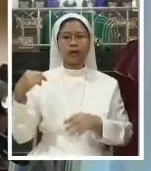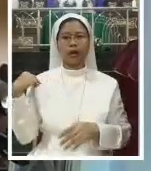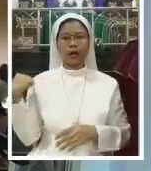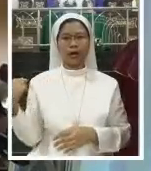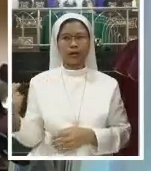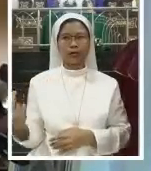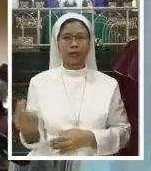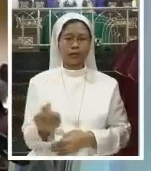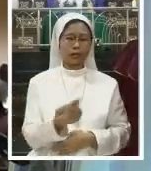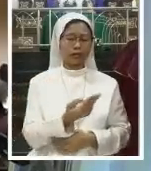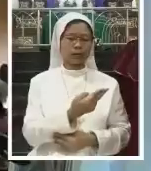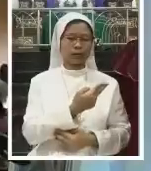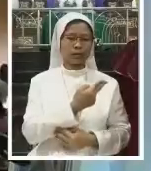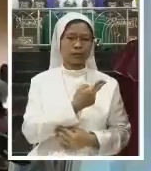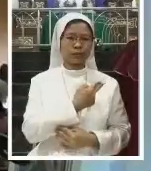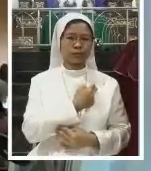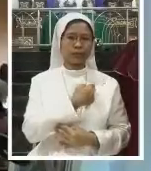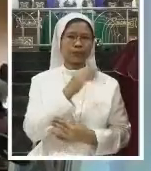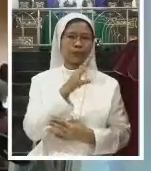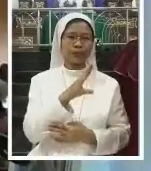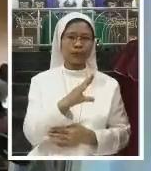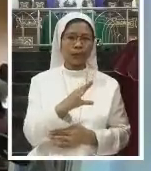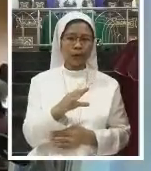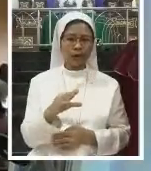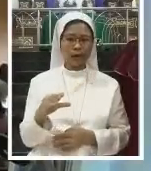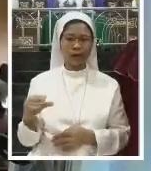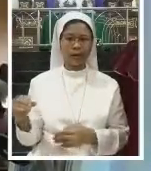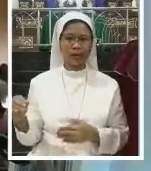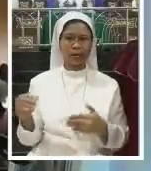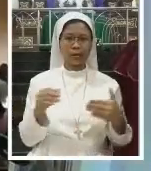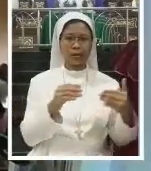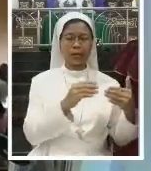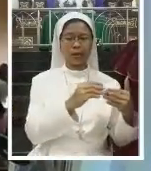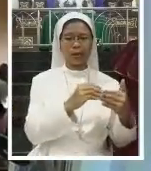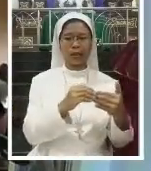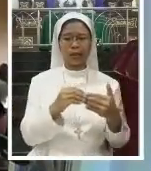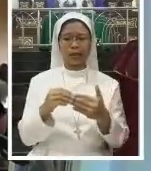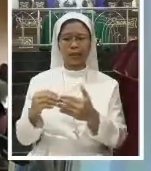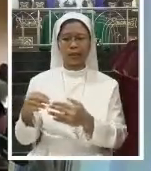sala sa muya.